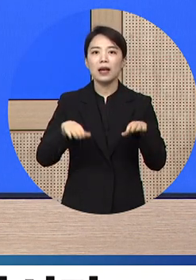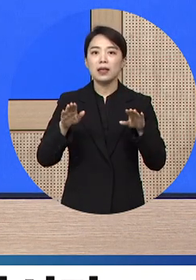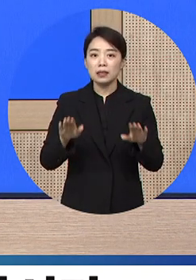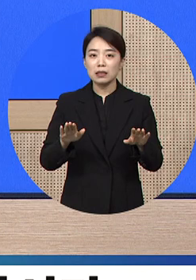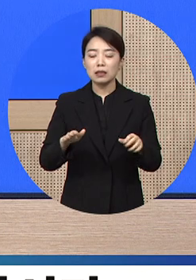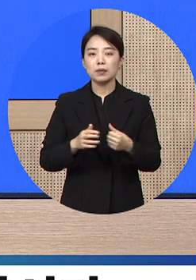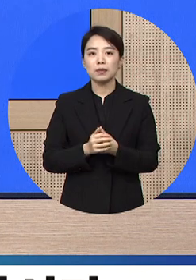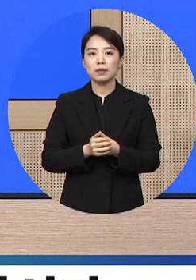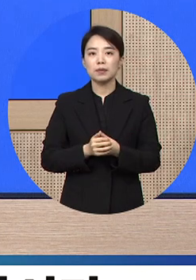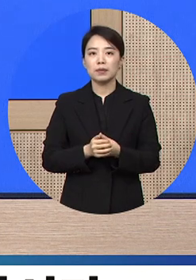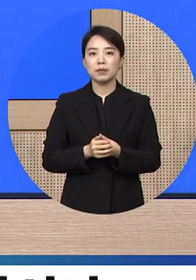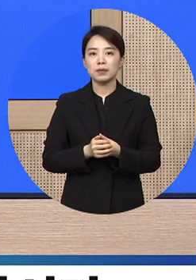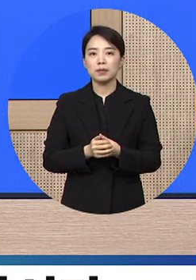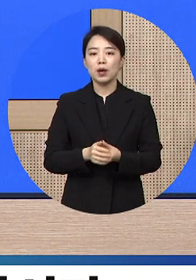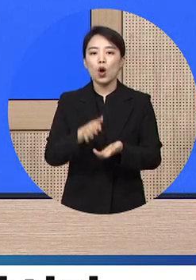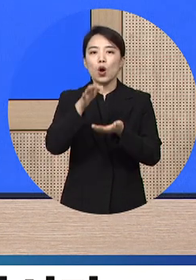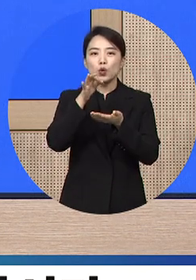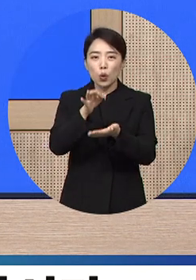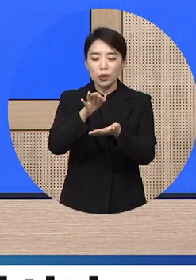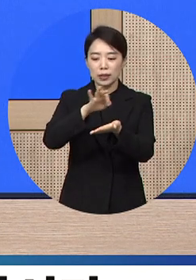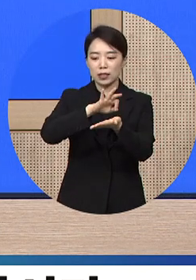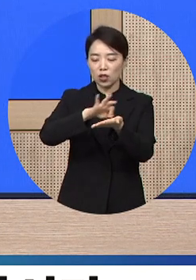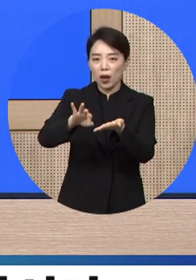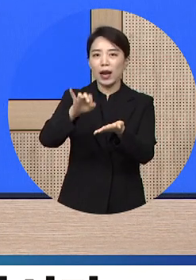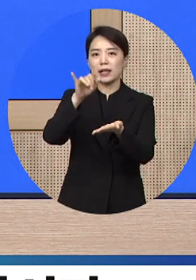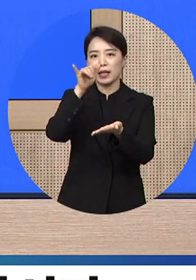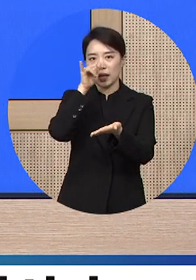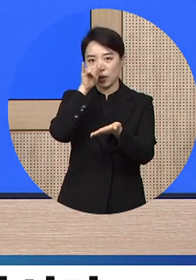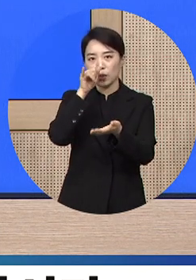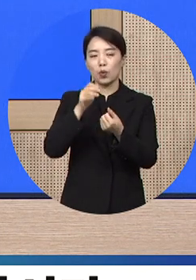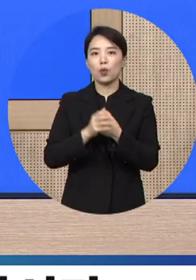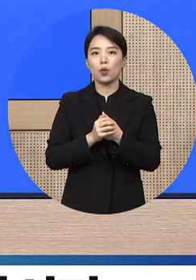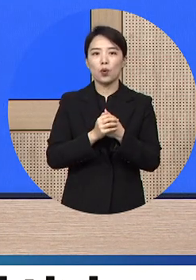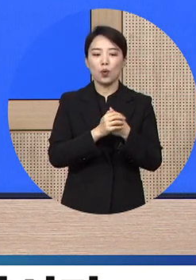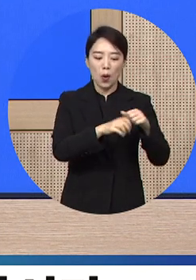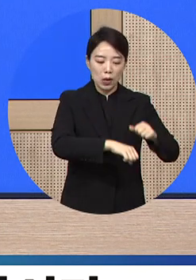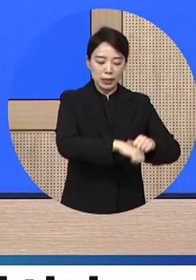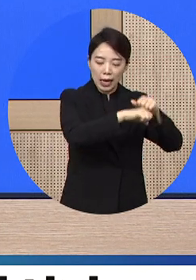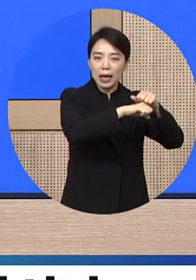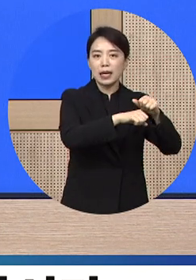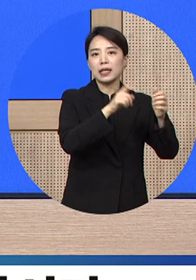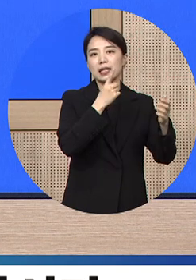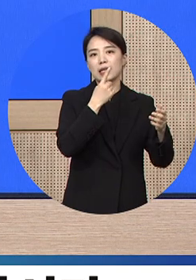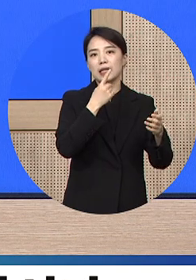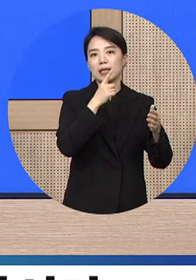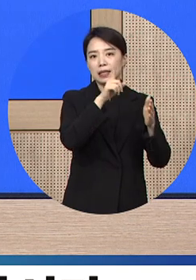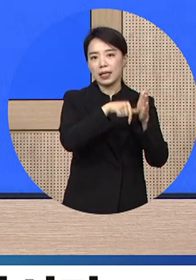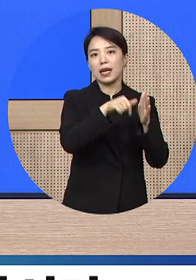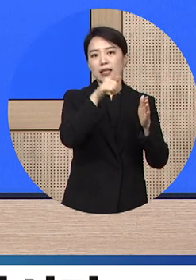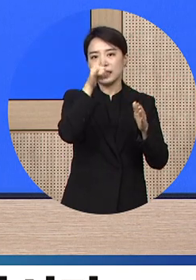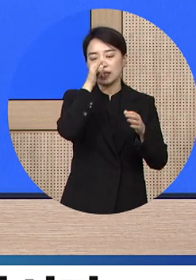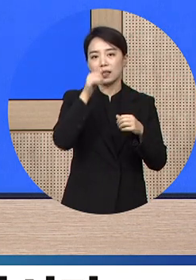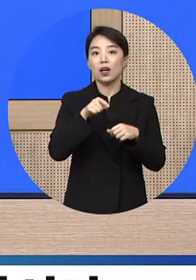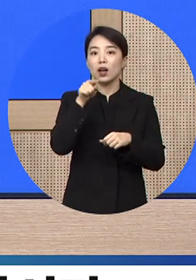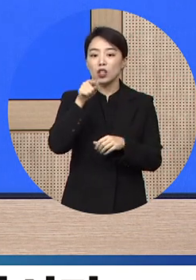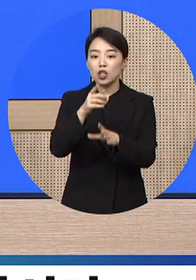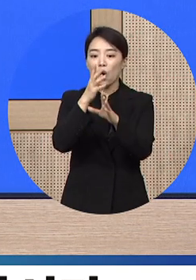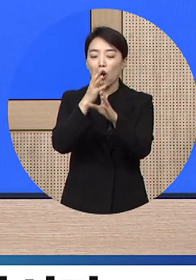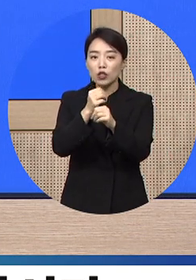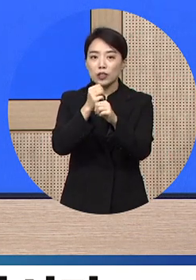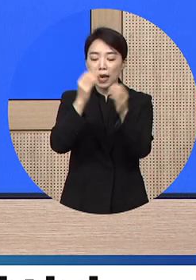돈은 써야 할 때가 있고 또 국간에 쌓아둬야 할 때가 있습니다. 그 타이밍을 거꾸로